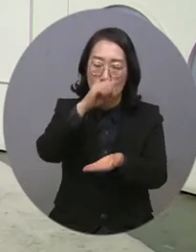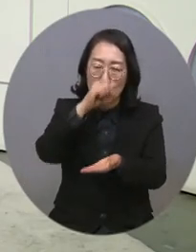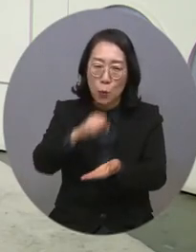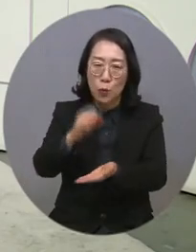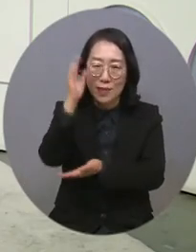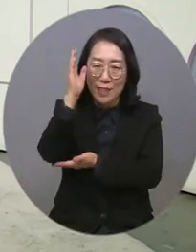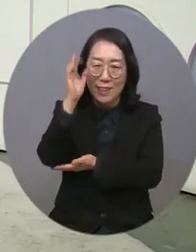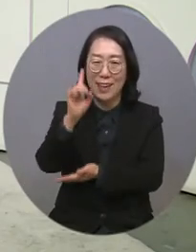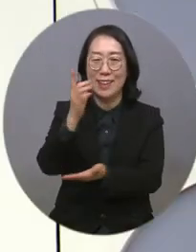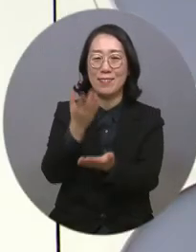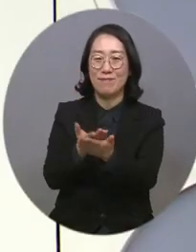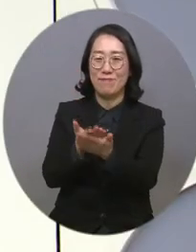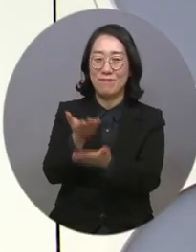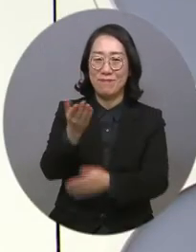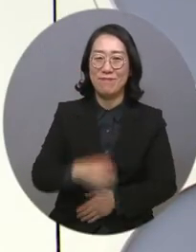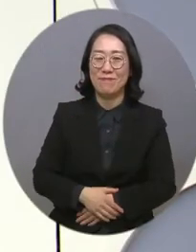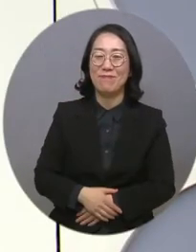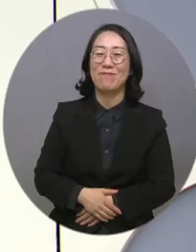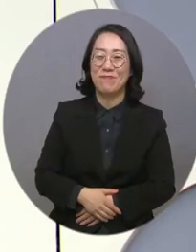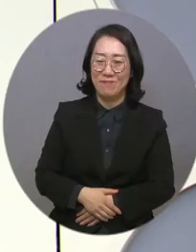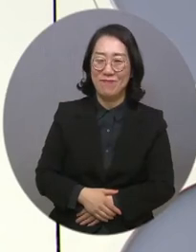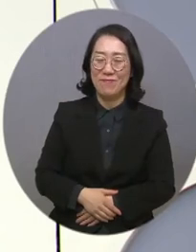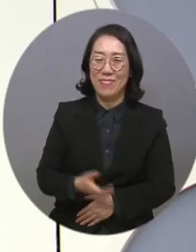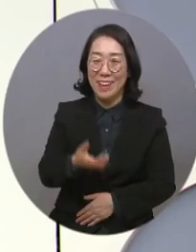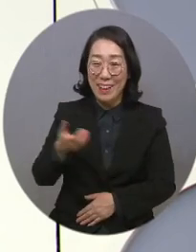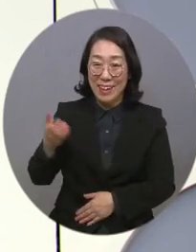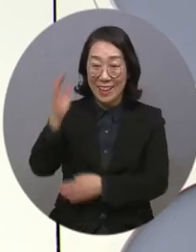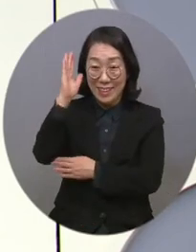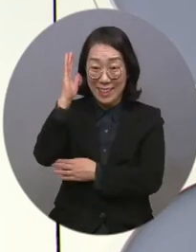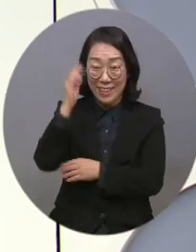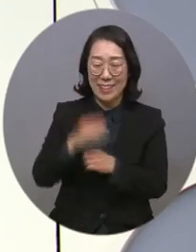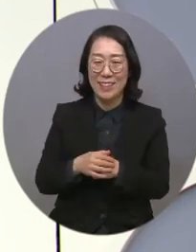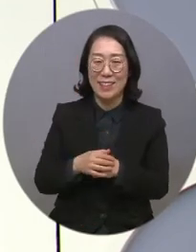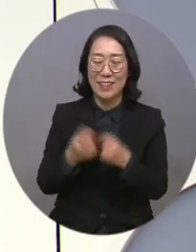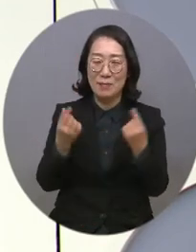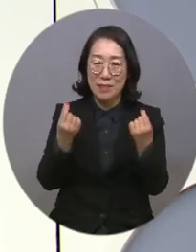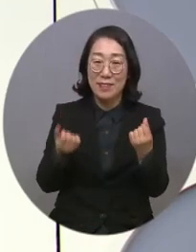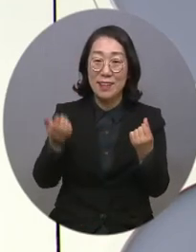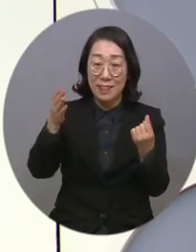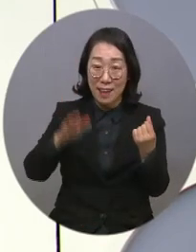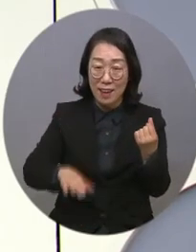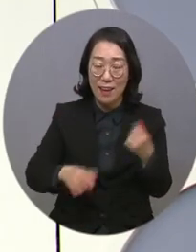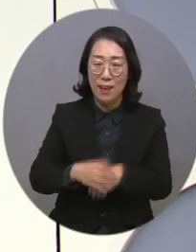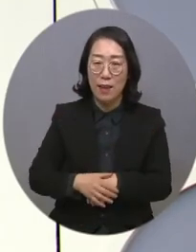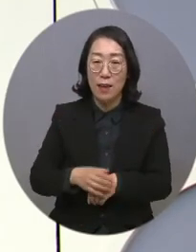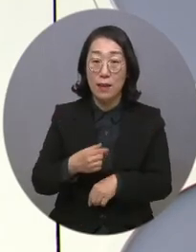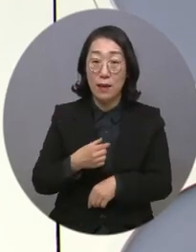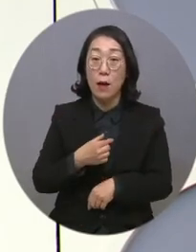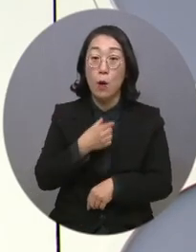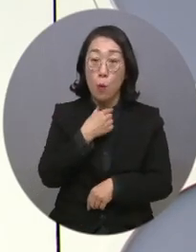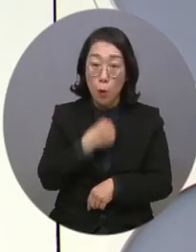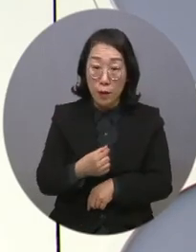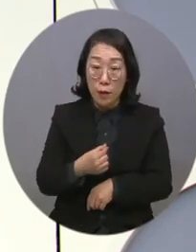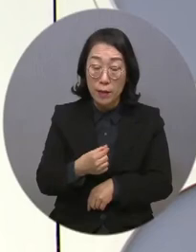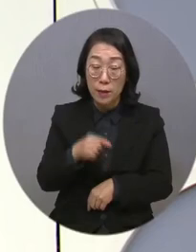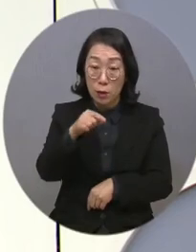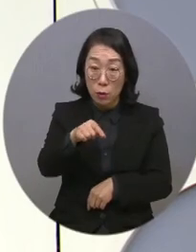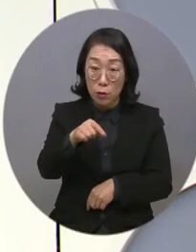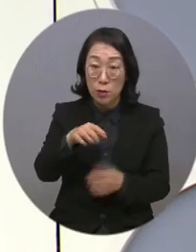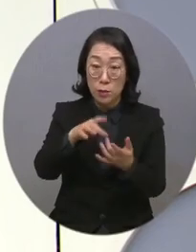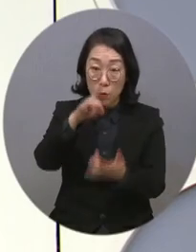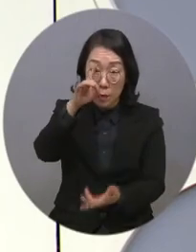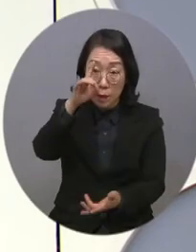얘기 하나 해주시죠. 예, 뭐 아까 말했던 거 약간 중복되는데 하여튼 자기가 하고 싶은 그 분야를 딱